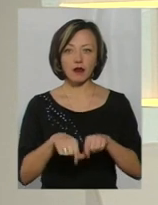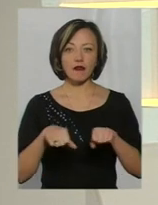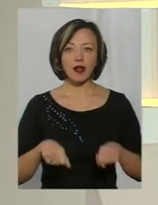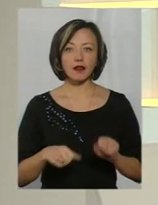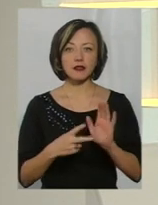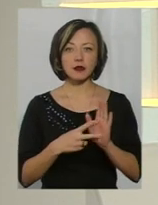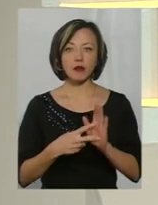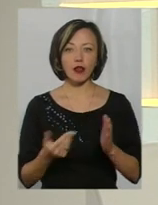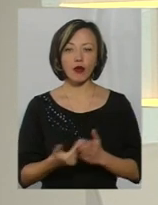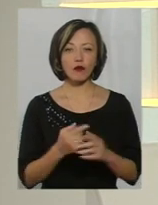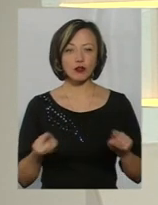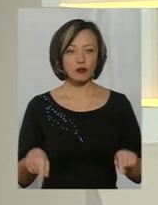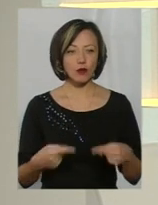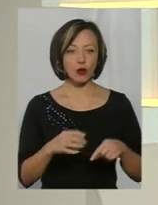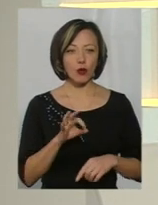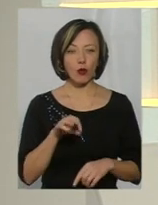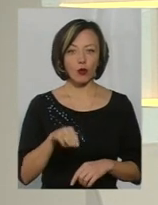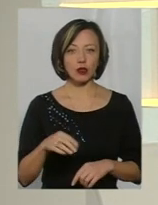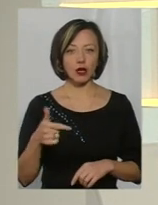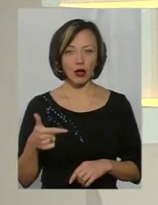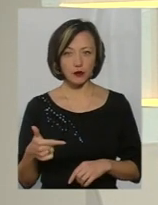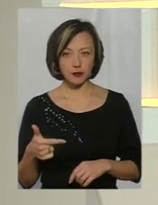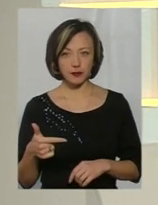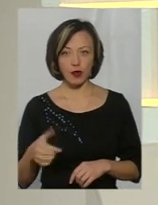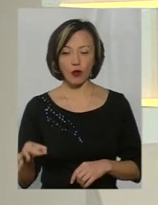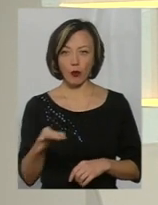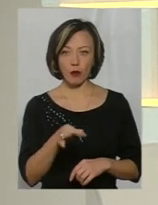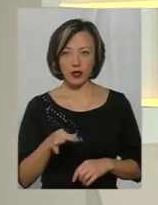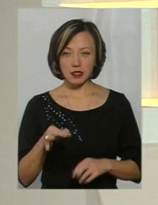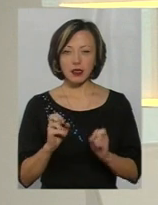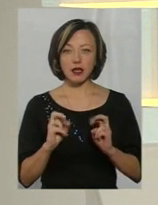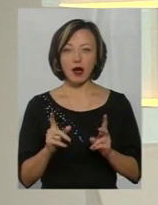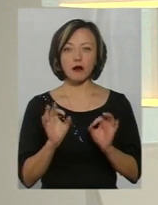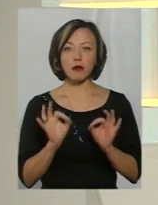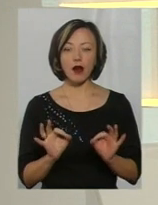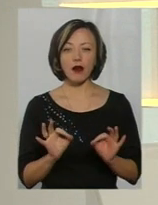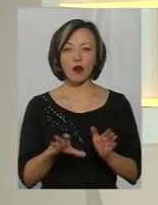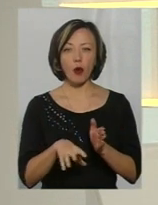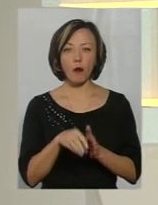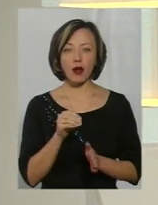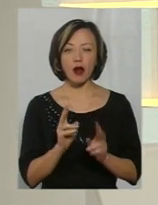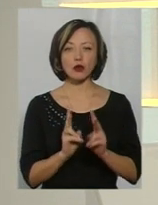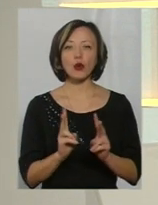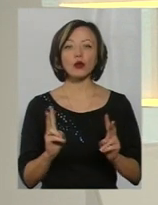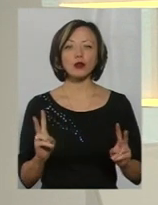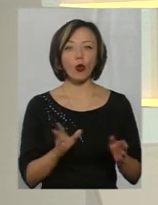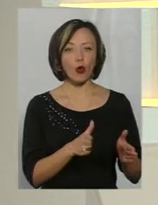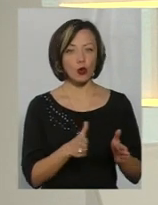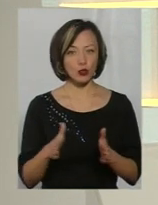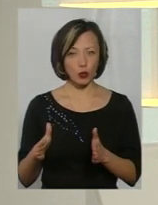семи новостворених об'єднаних територіальних громадах краю. Як правильно обирати, хто